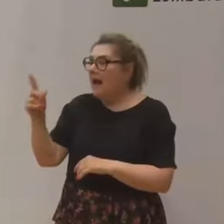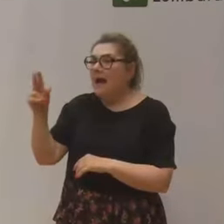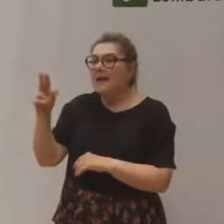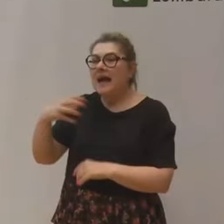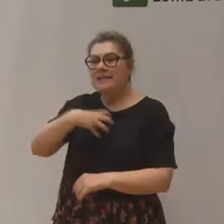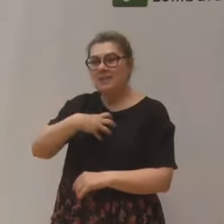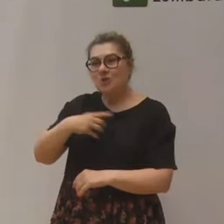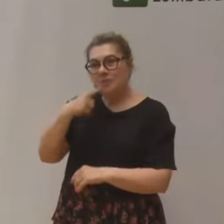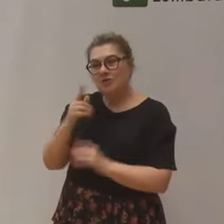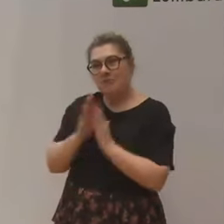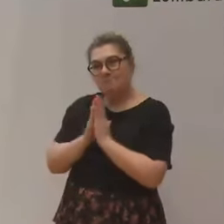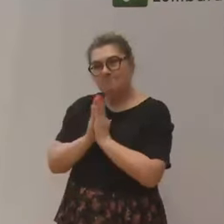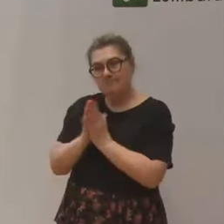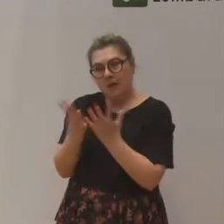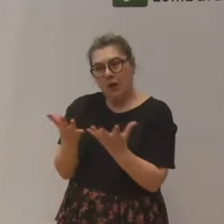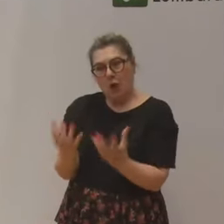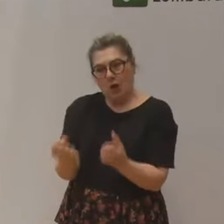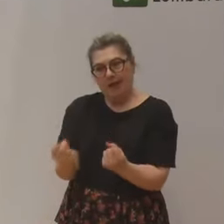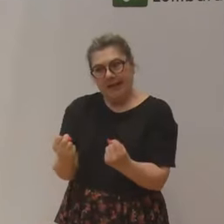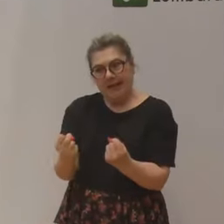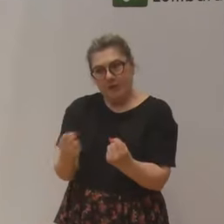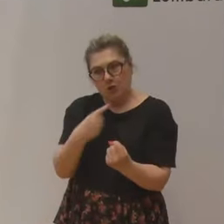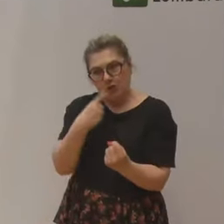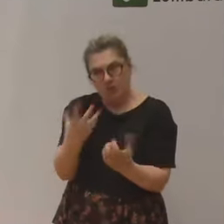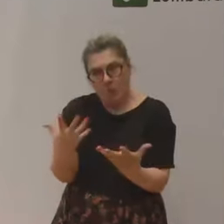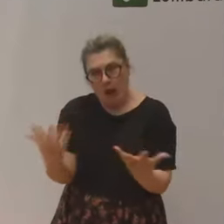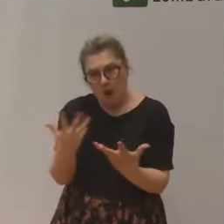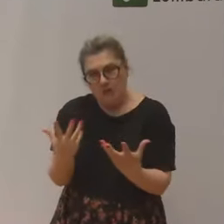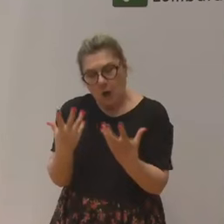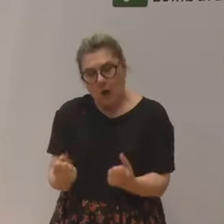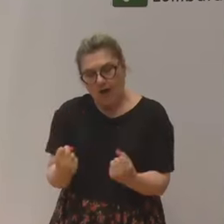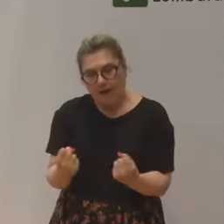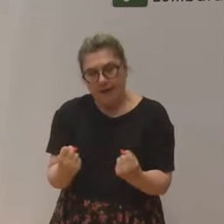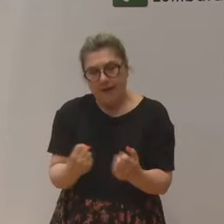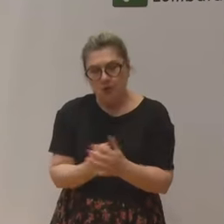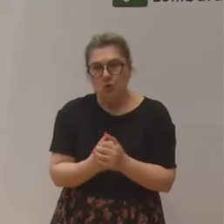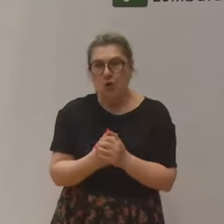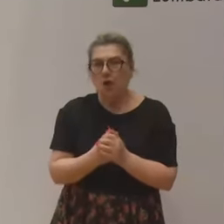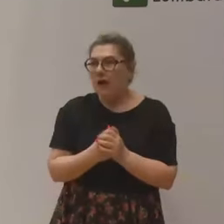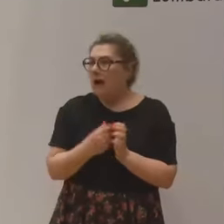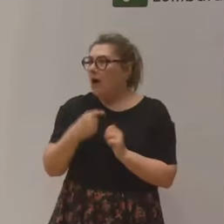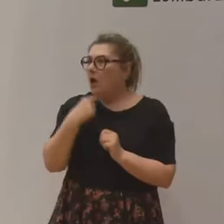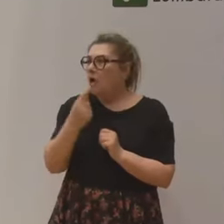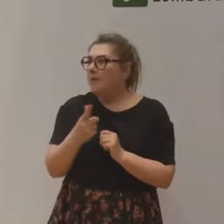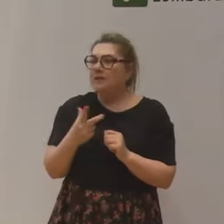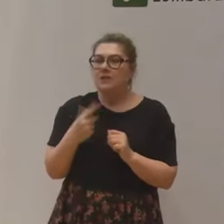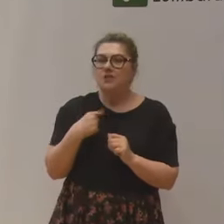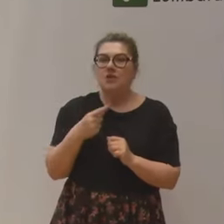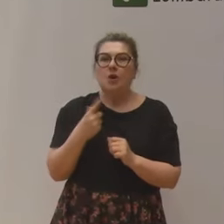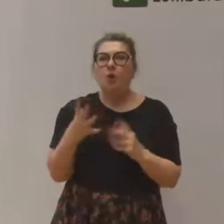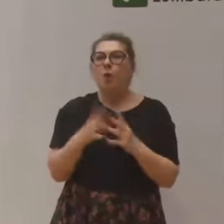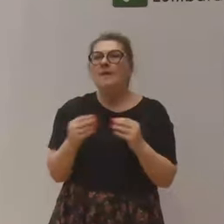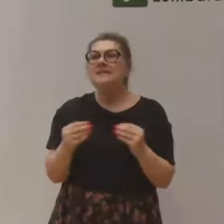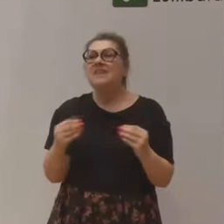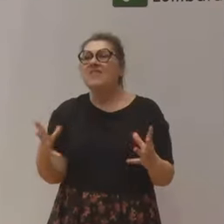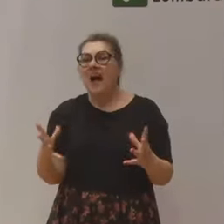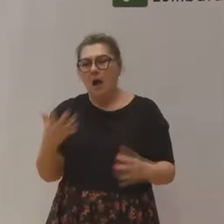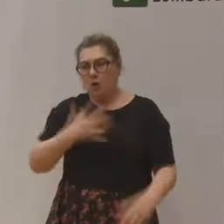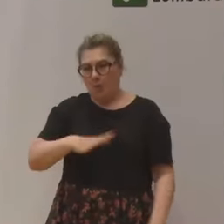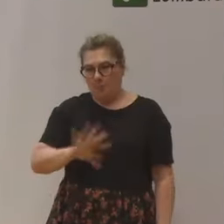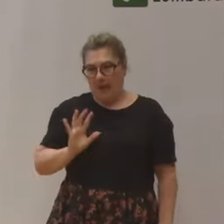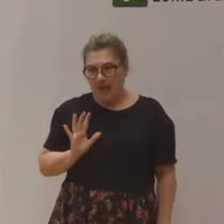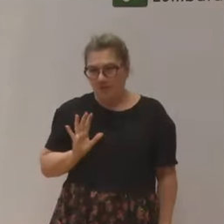raccomandazioni concrete rispetto al... Spesso diciamo il come si fa, a me non piace dire come si fa,